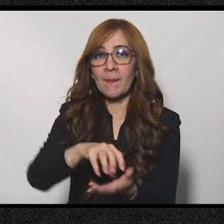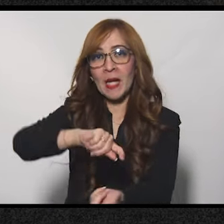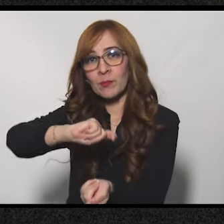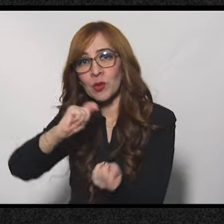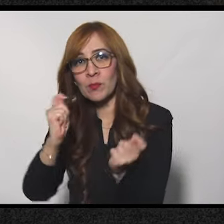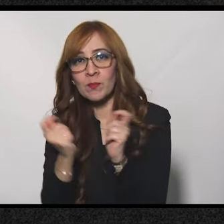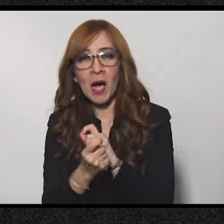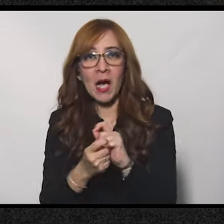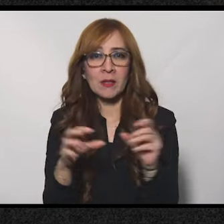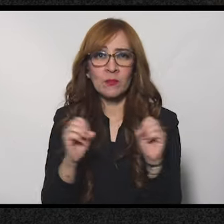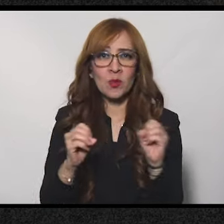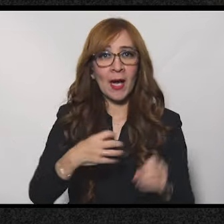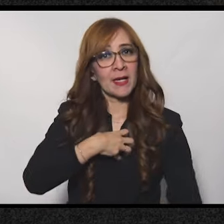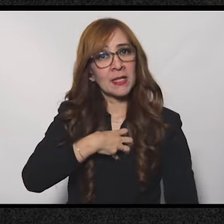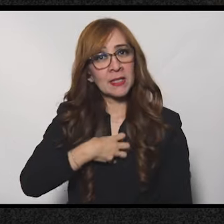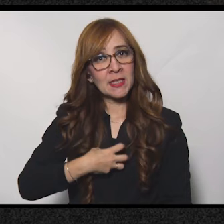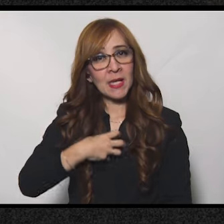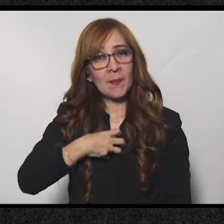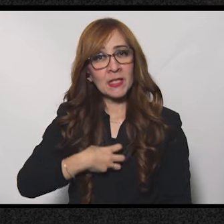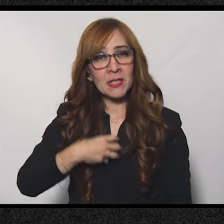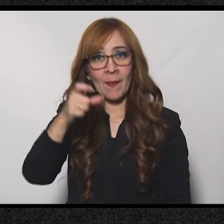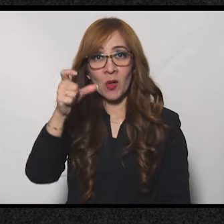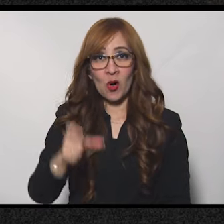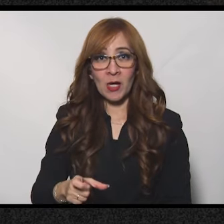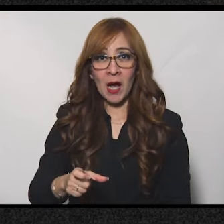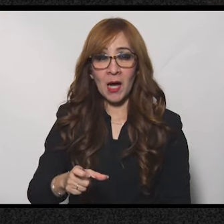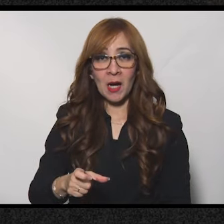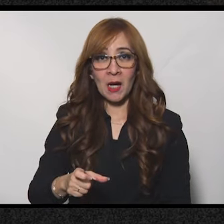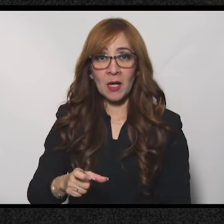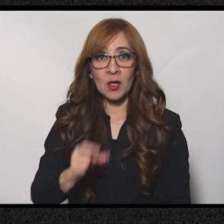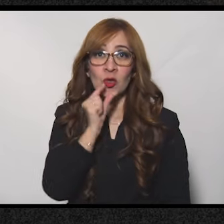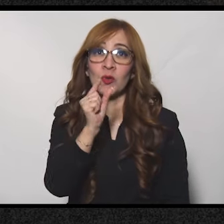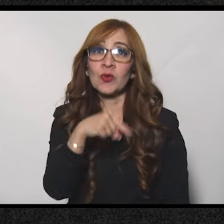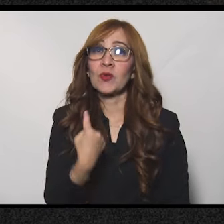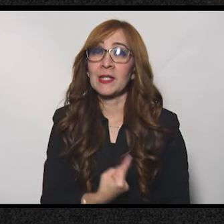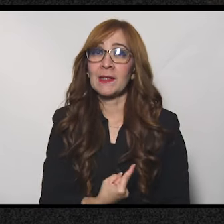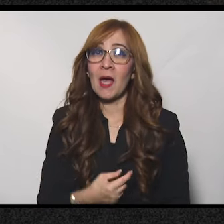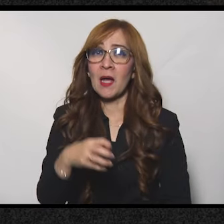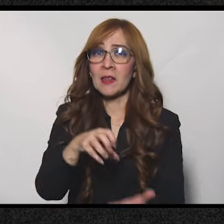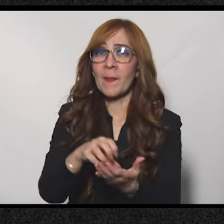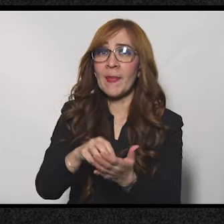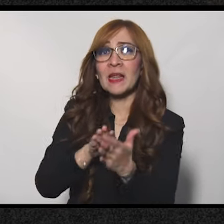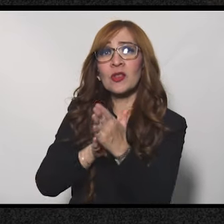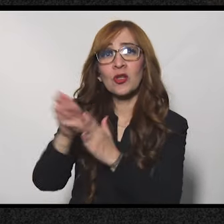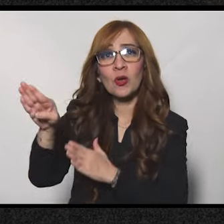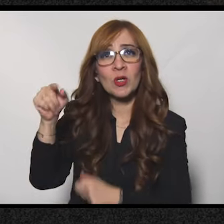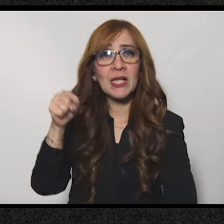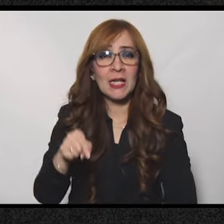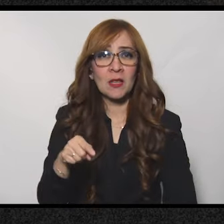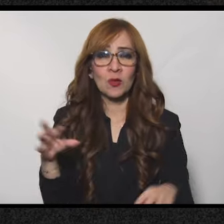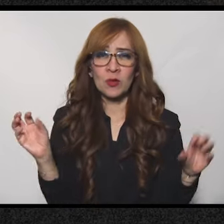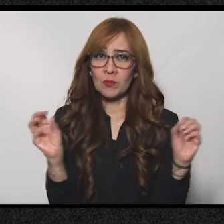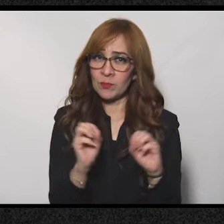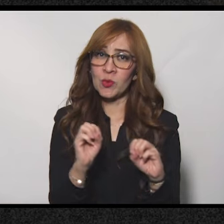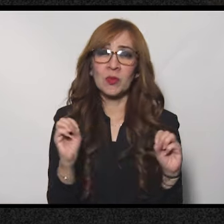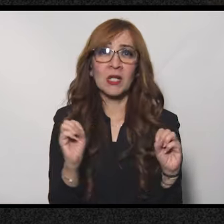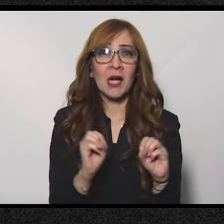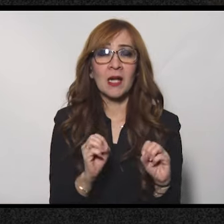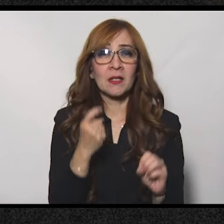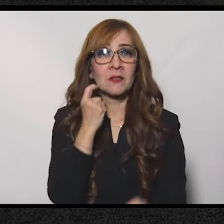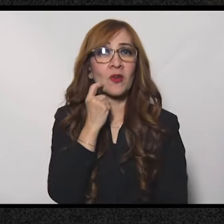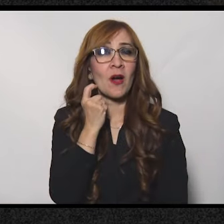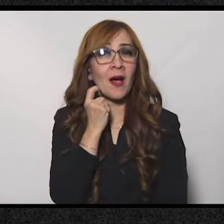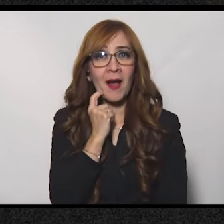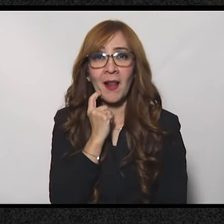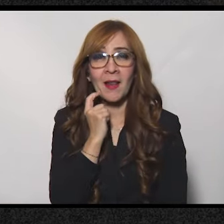itu bukan di perilaku-perilaku orang terhadap kita. Tempat terobosan itu bukan